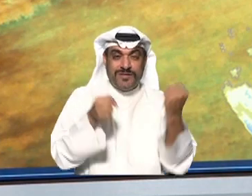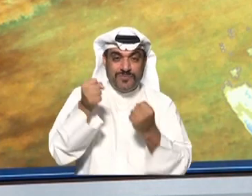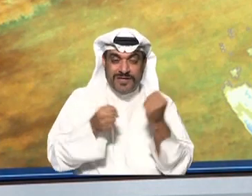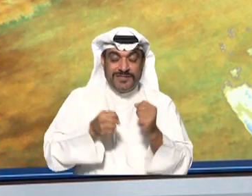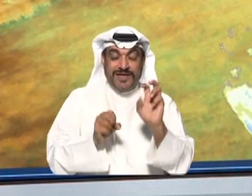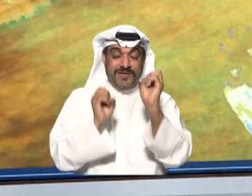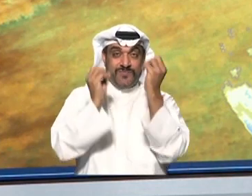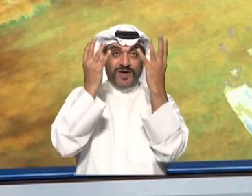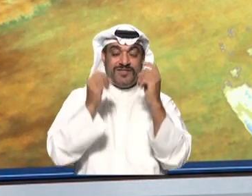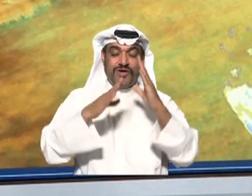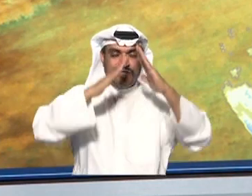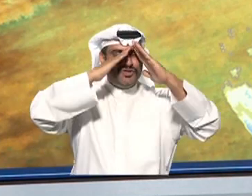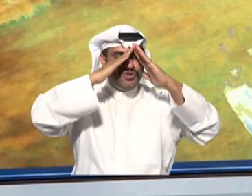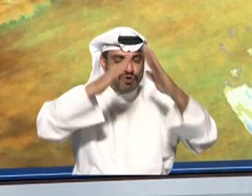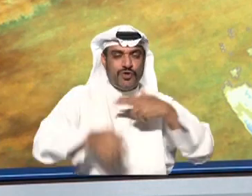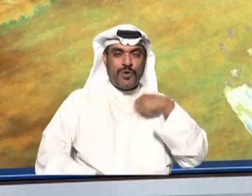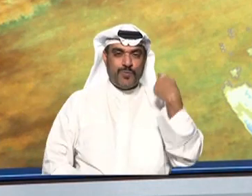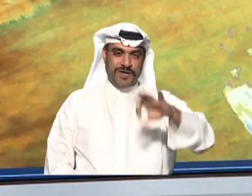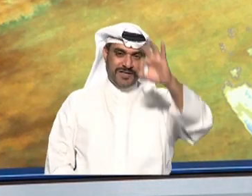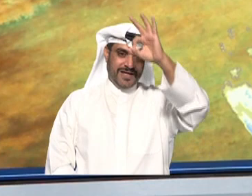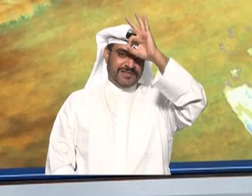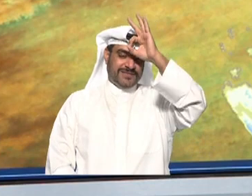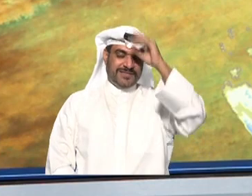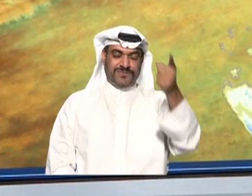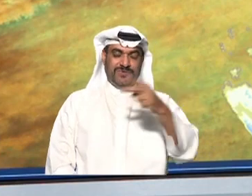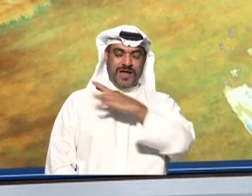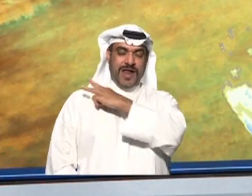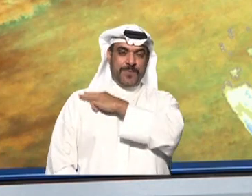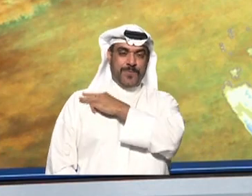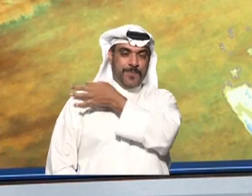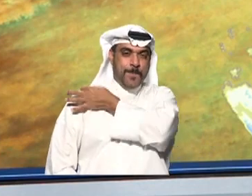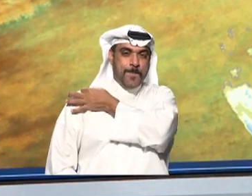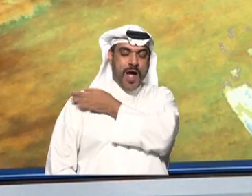2019. كل الشكر لك مقدم عبد الله على هذا الاتصال.